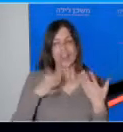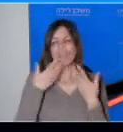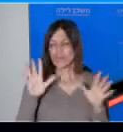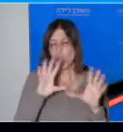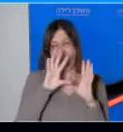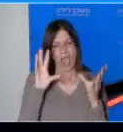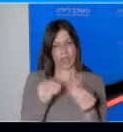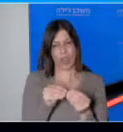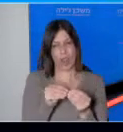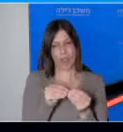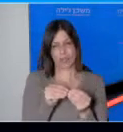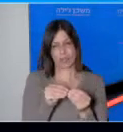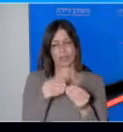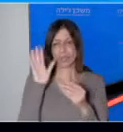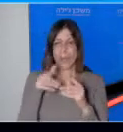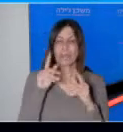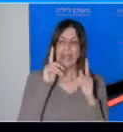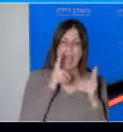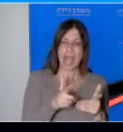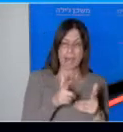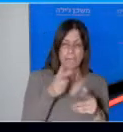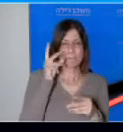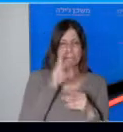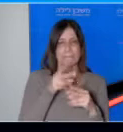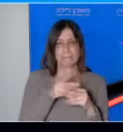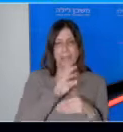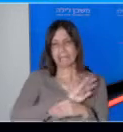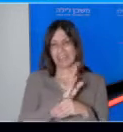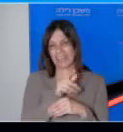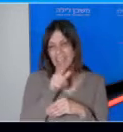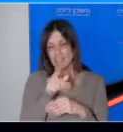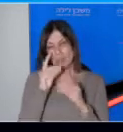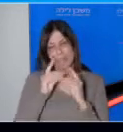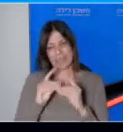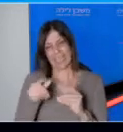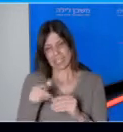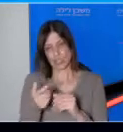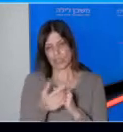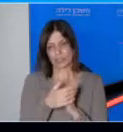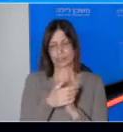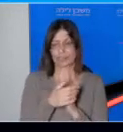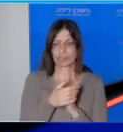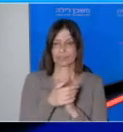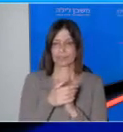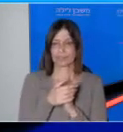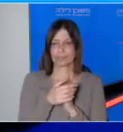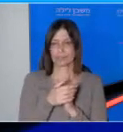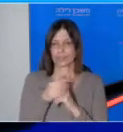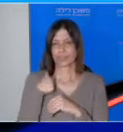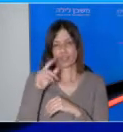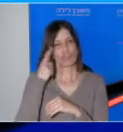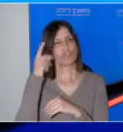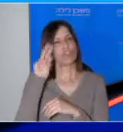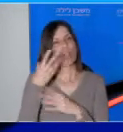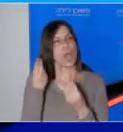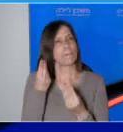הכל, וגם להילחם במגפה הזאת, בדרך הזו, תמי. אני לא חושבת שיש לו